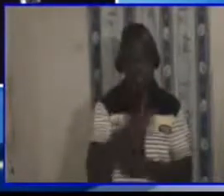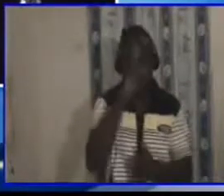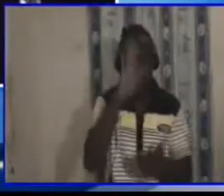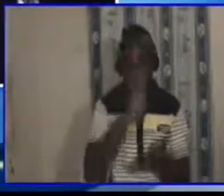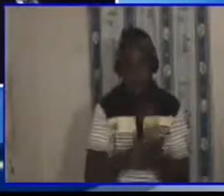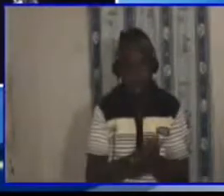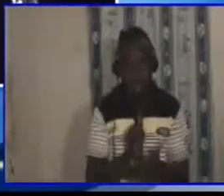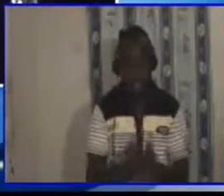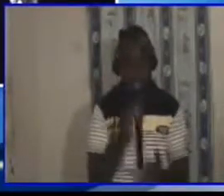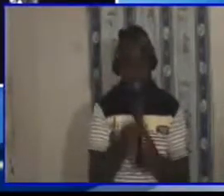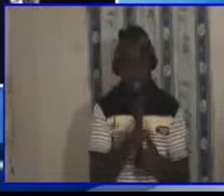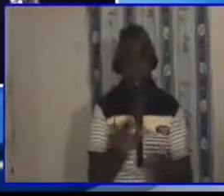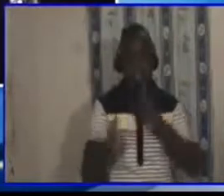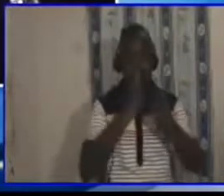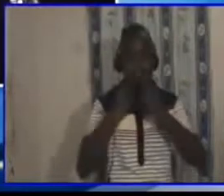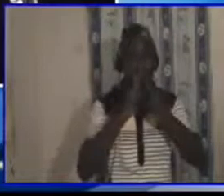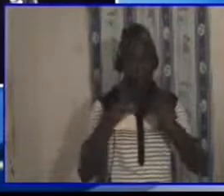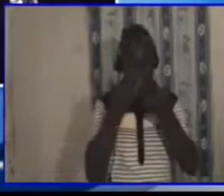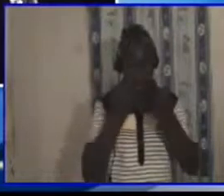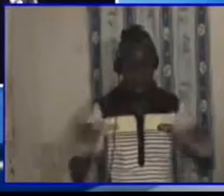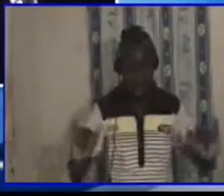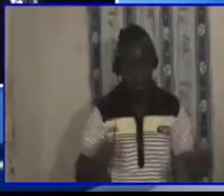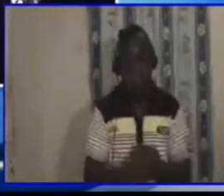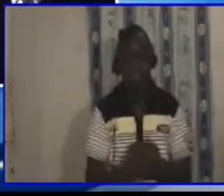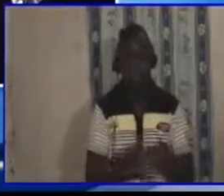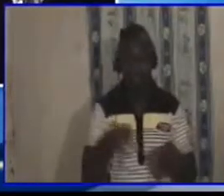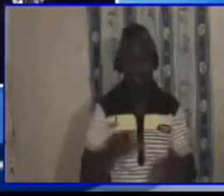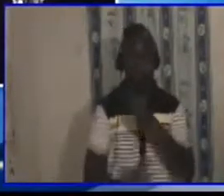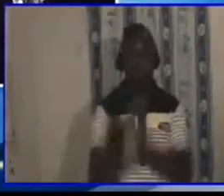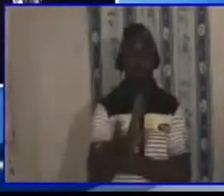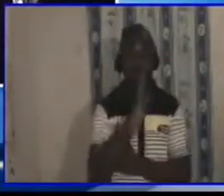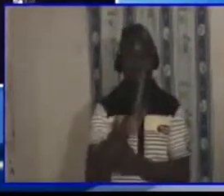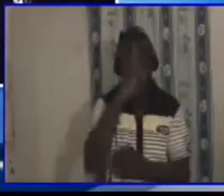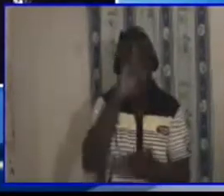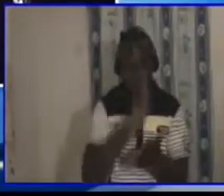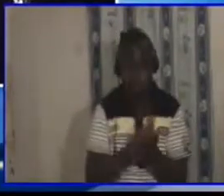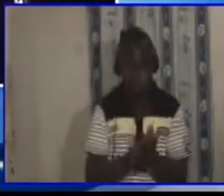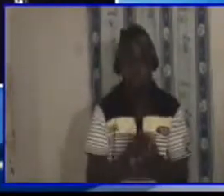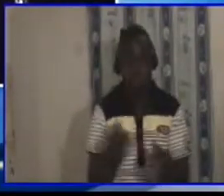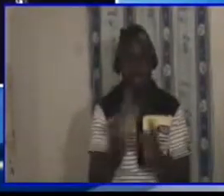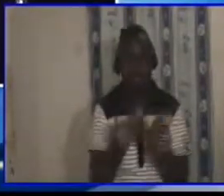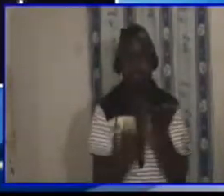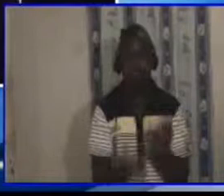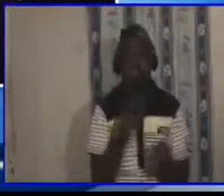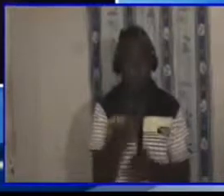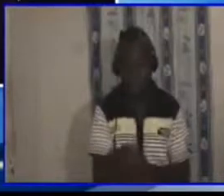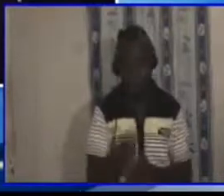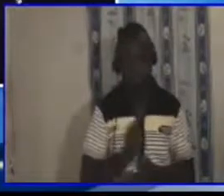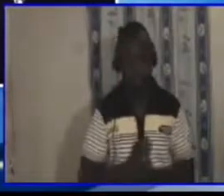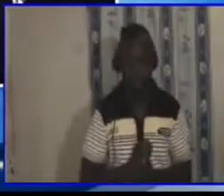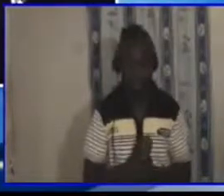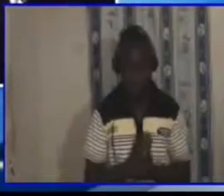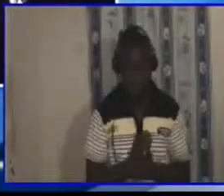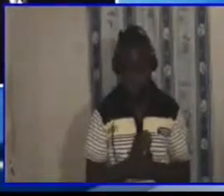che un vero figlio di dio crederà soltanto ciò che dice la scrittura